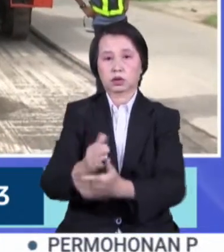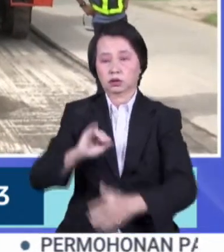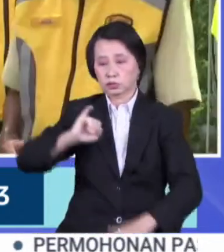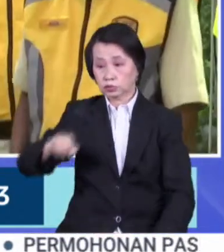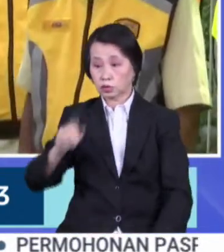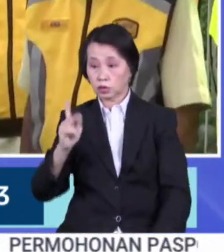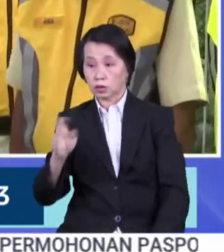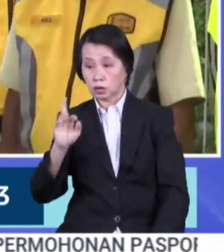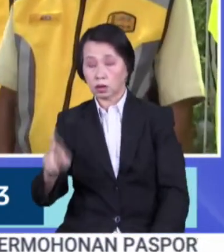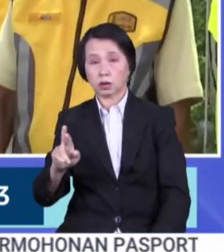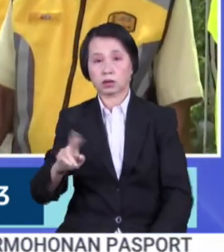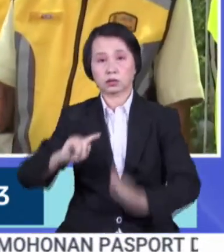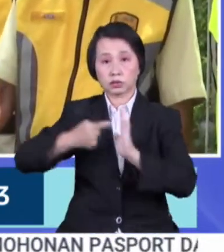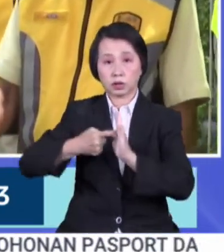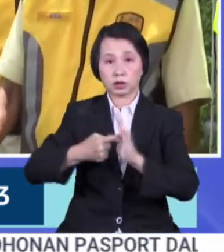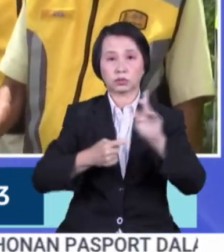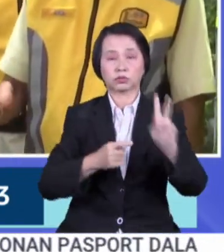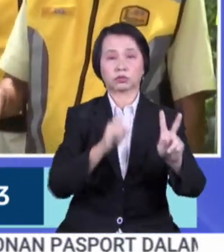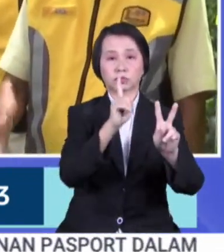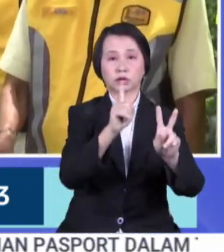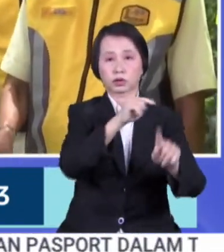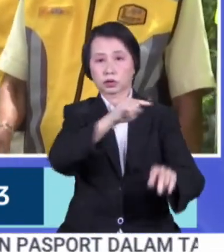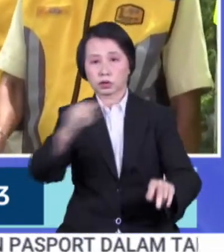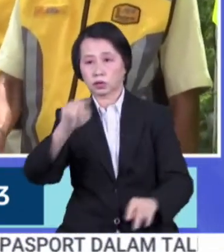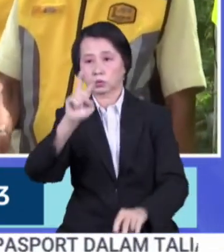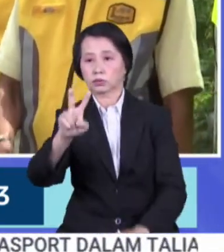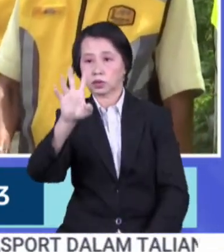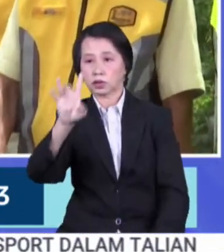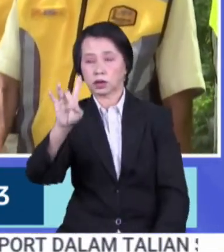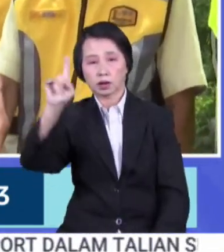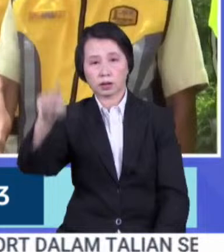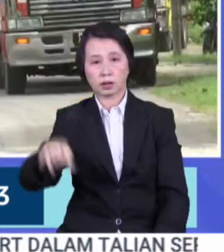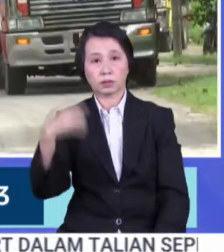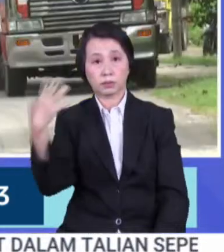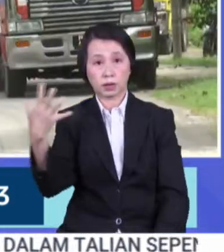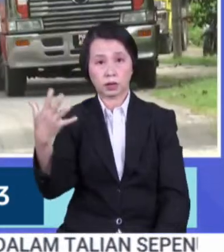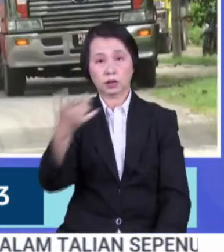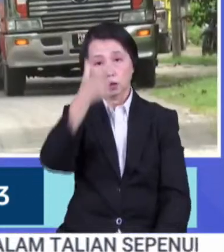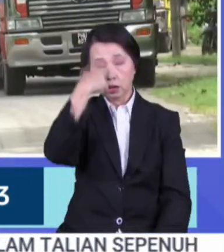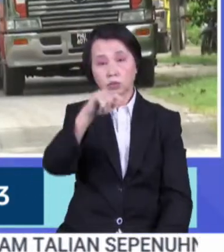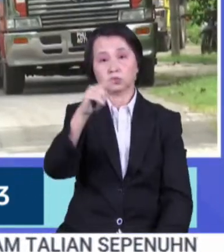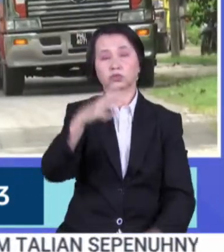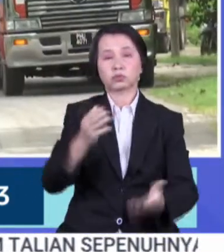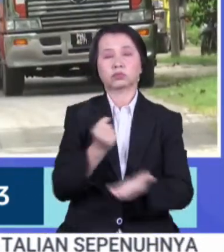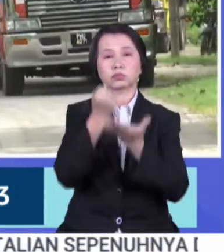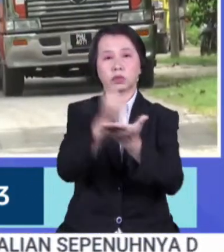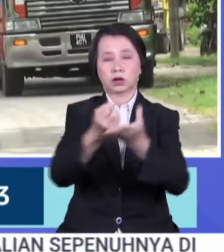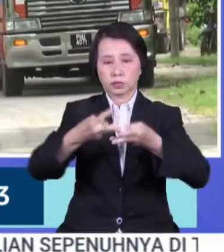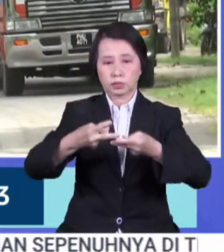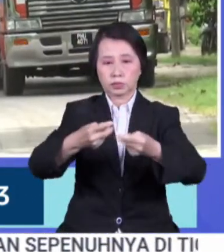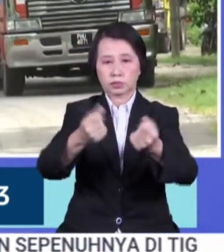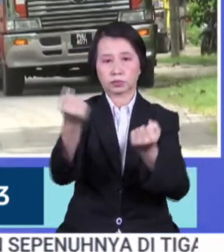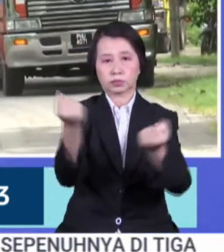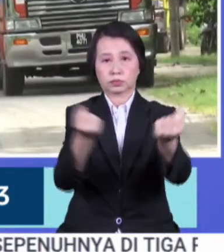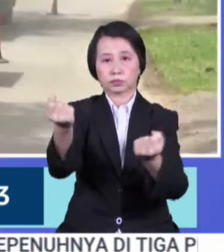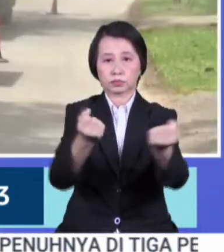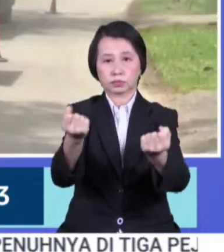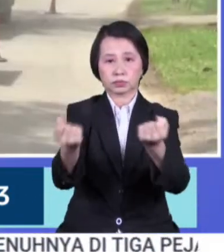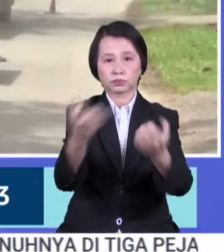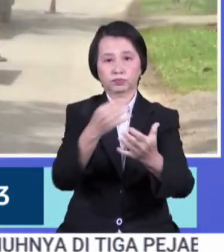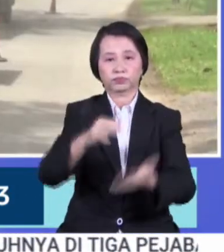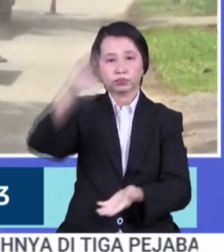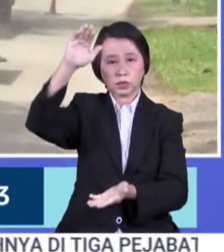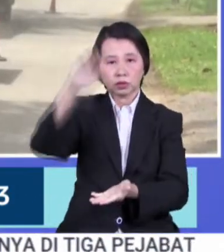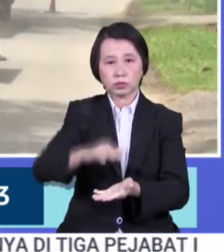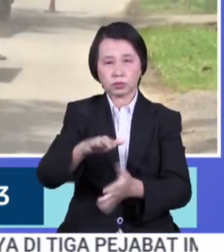Raya berkuat kuasa 21 hingga 28 Mei ini. Langkah itu bagi membantu melancarkan aliran trafik dan